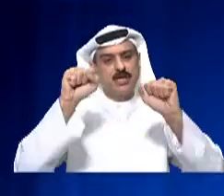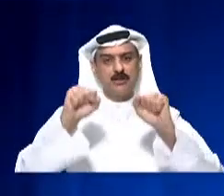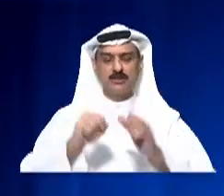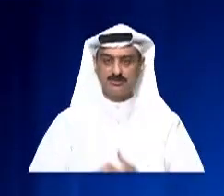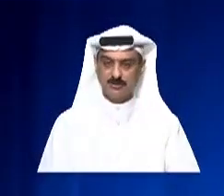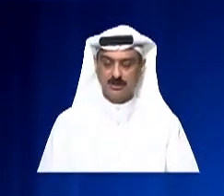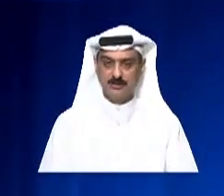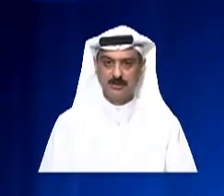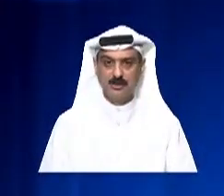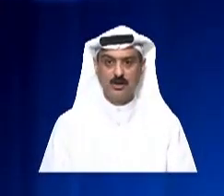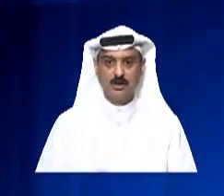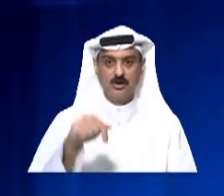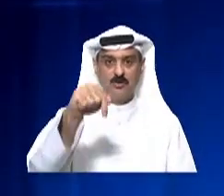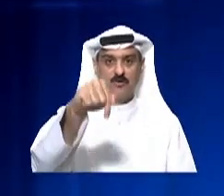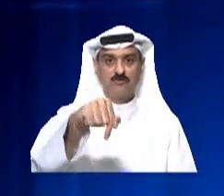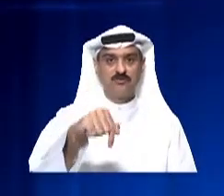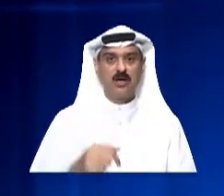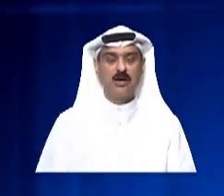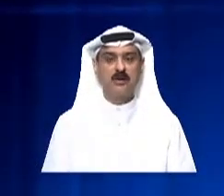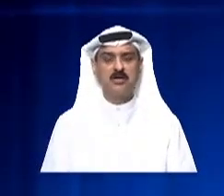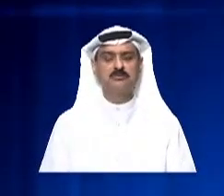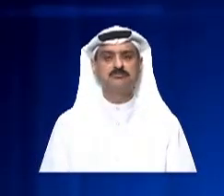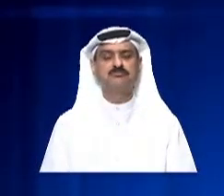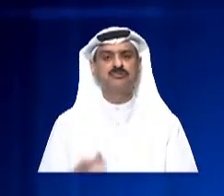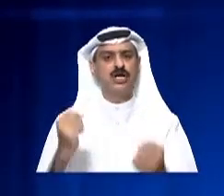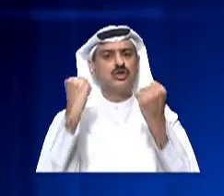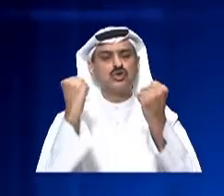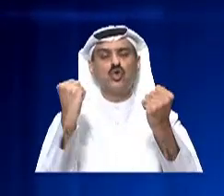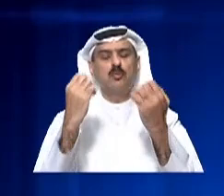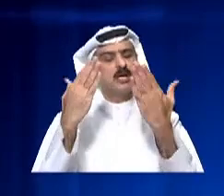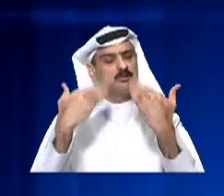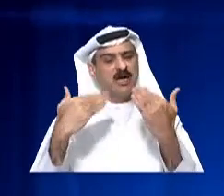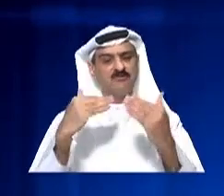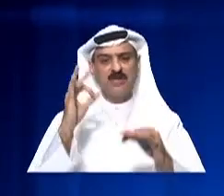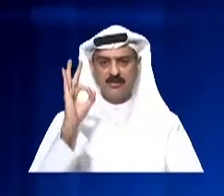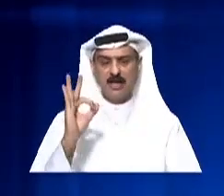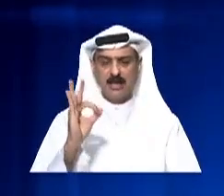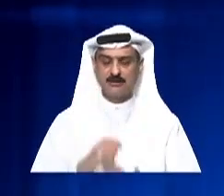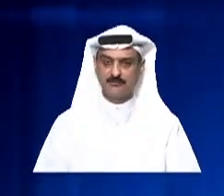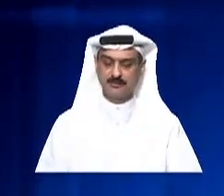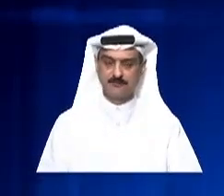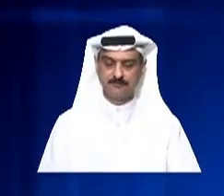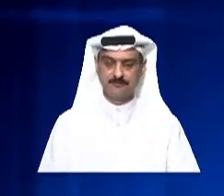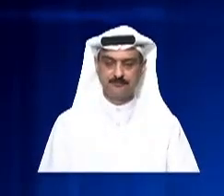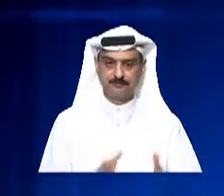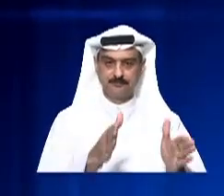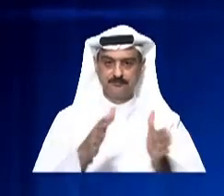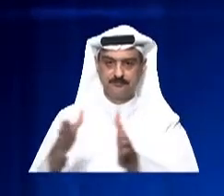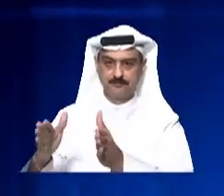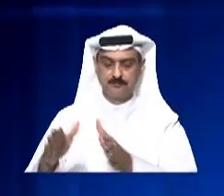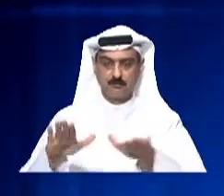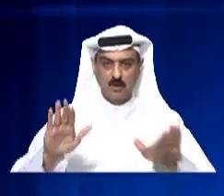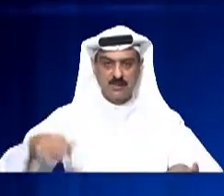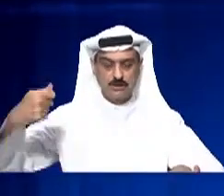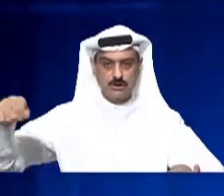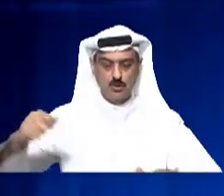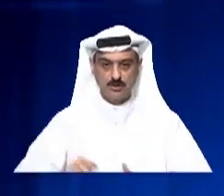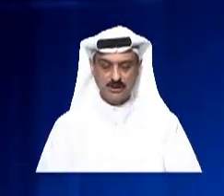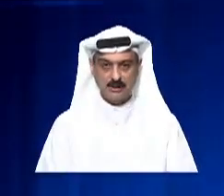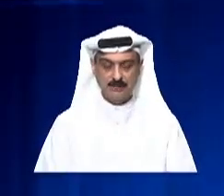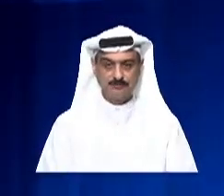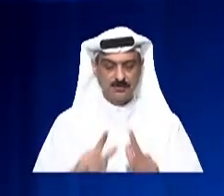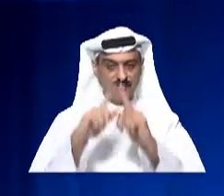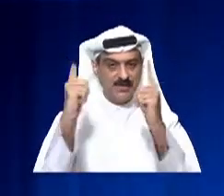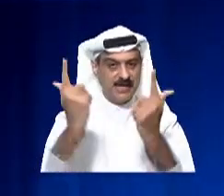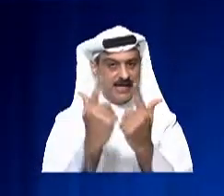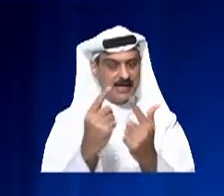ودون وجود لأي عقبات قد تواجه أي منها. كما أحيط مجلس الوزراء علما بتوصية اللجنة